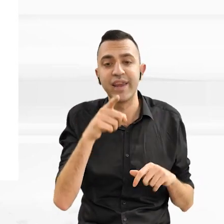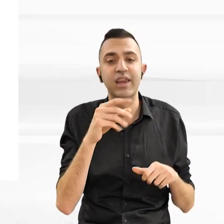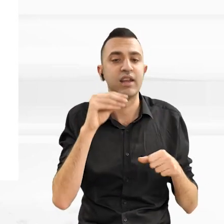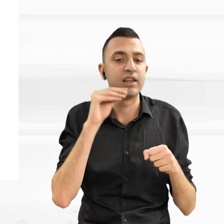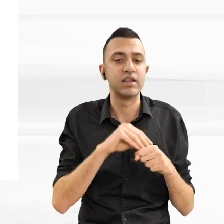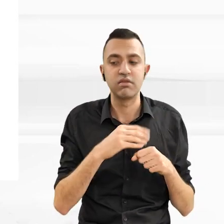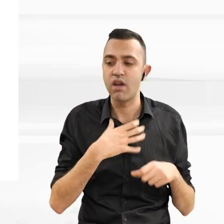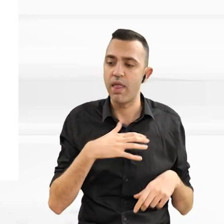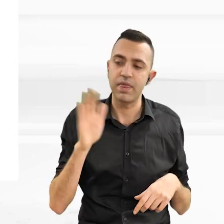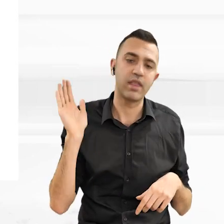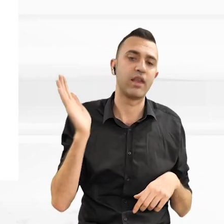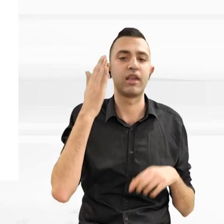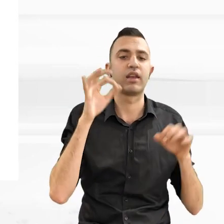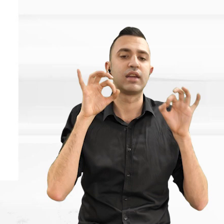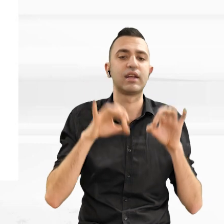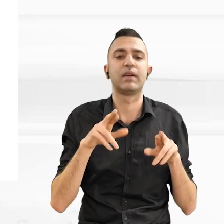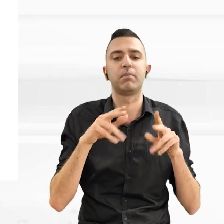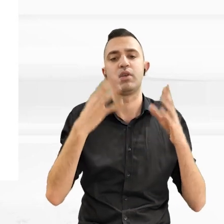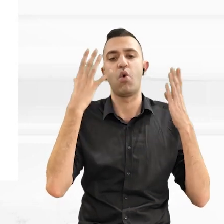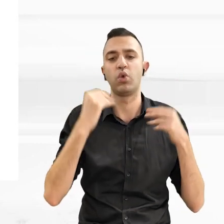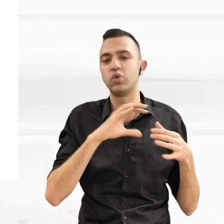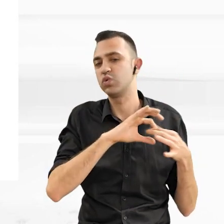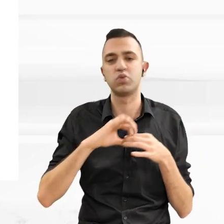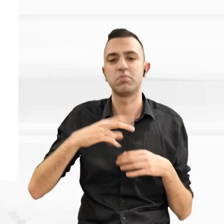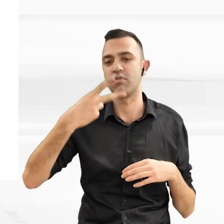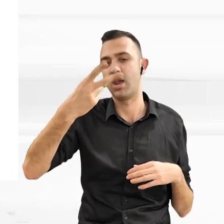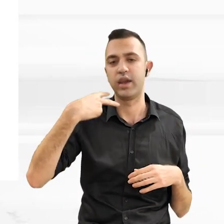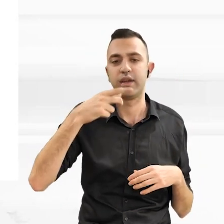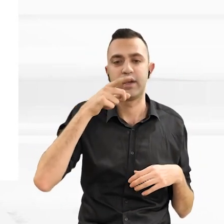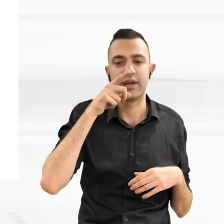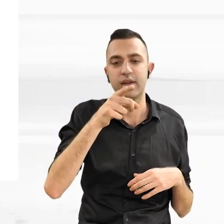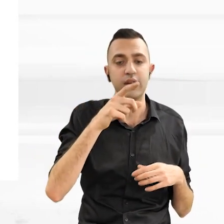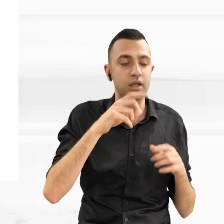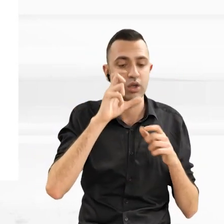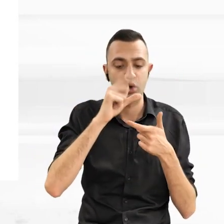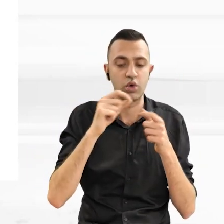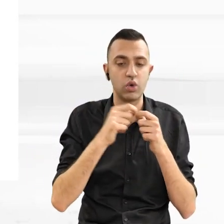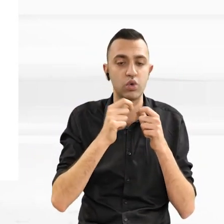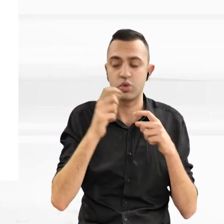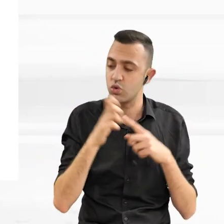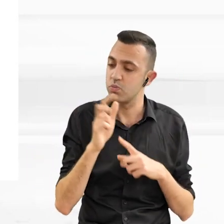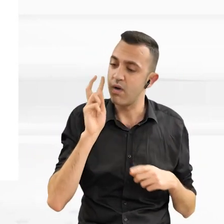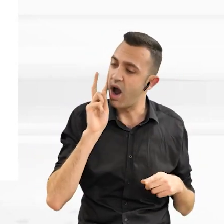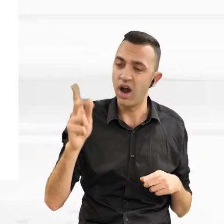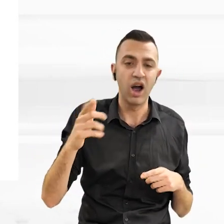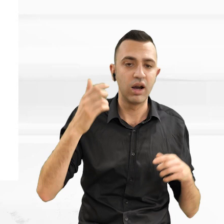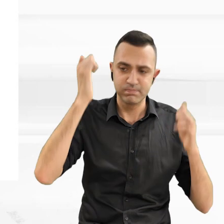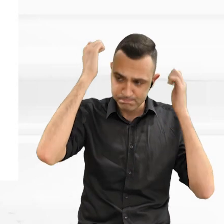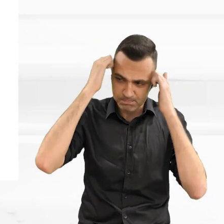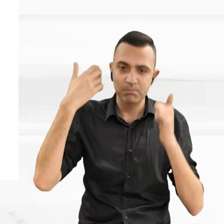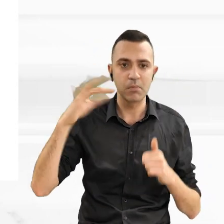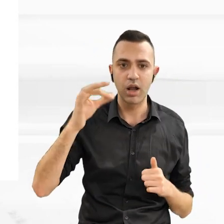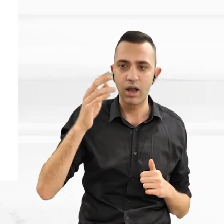görse neylersin anın cübbe vibe starına eklem yani arkadaşlar cübbe giymiş cahile kulak asma